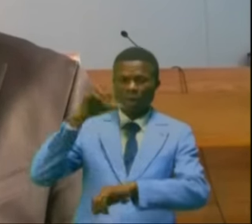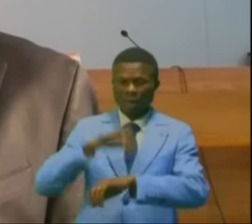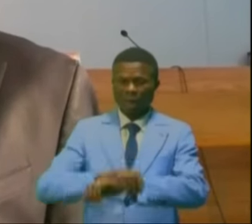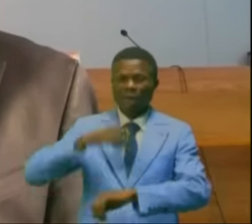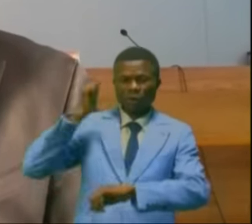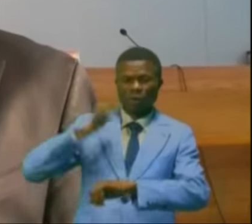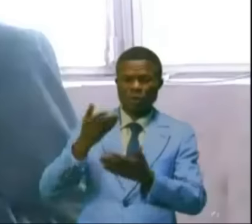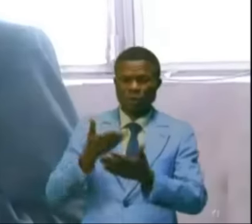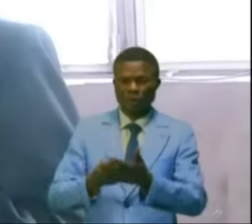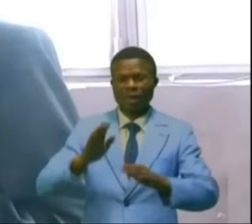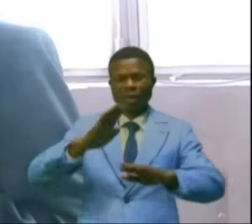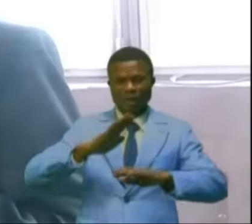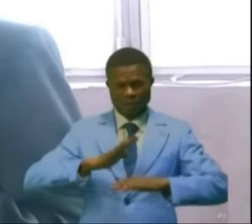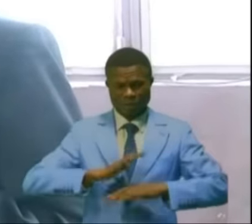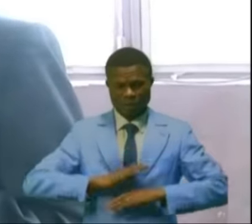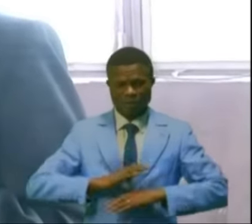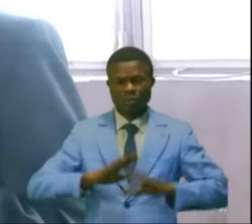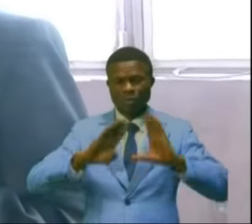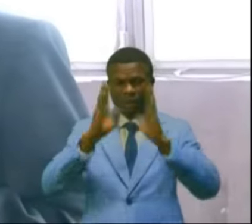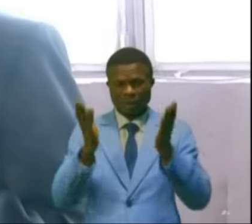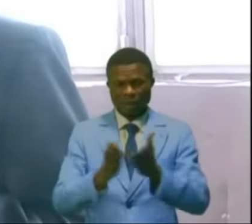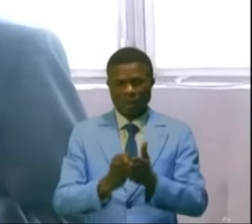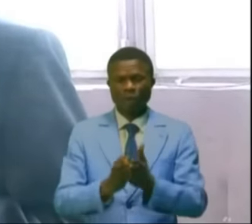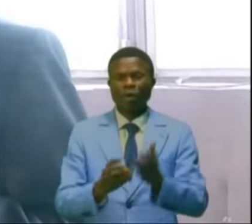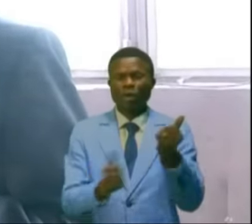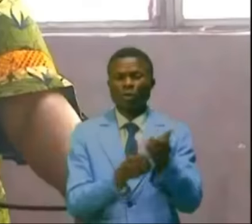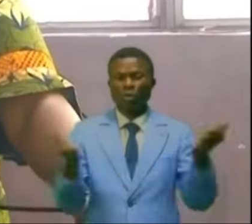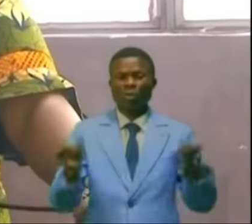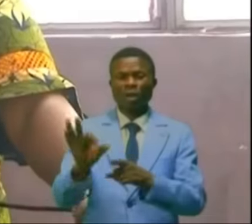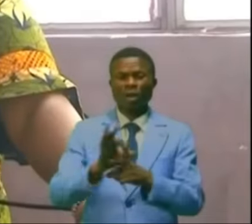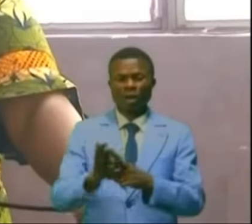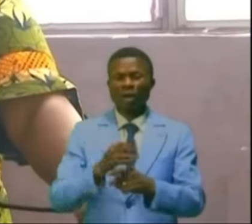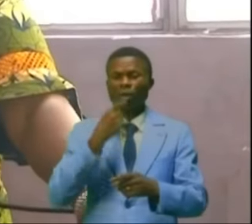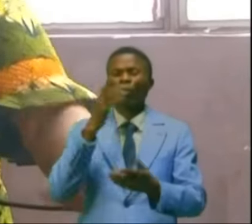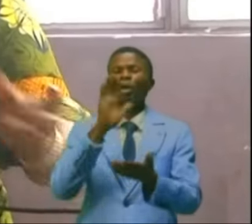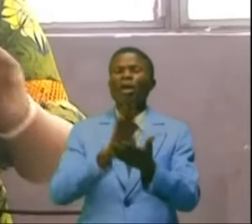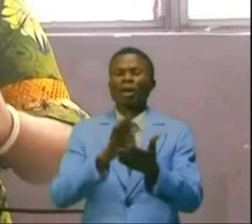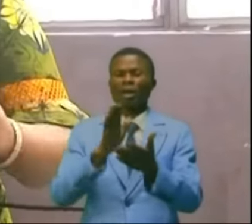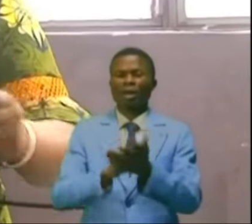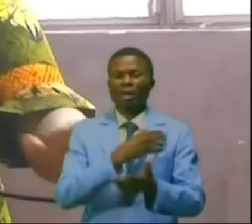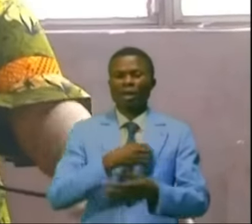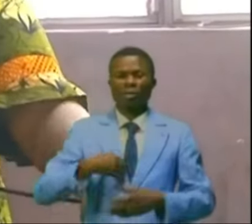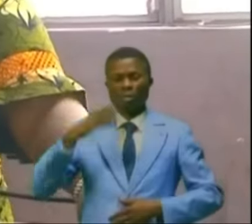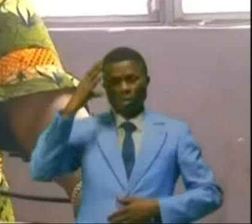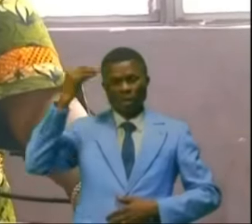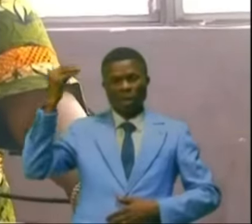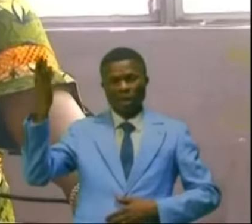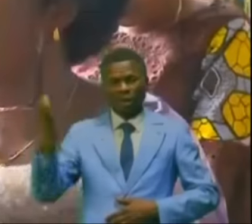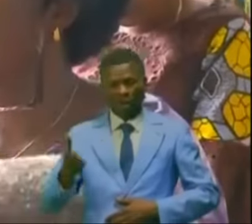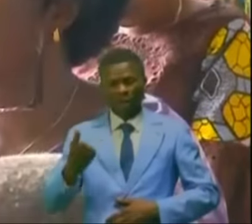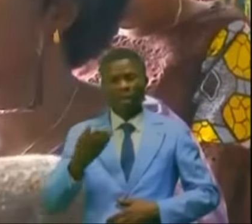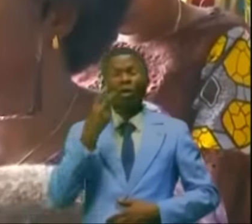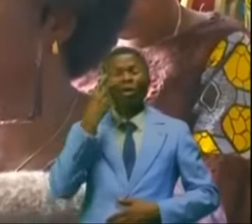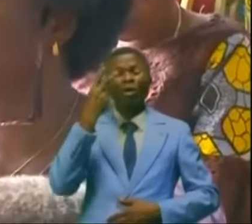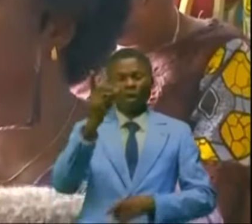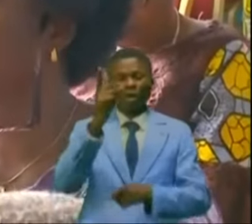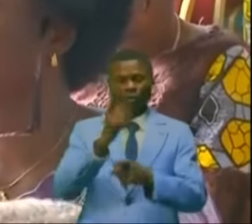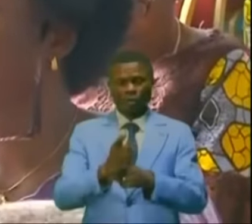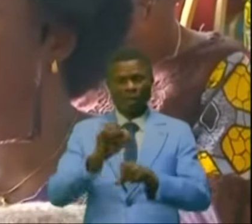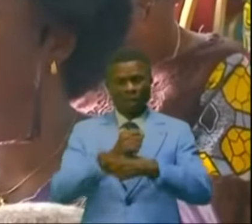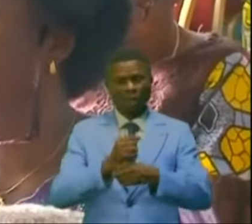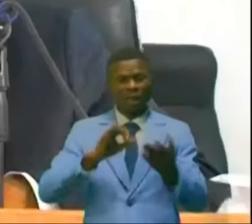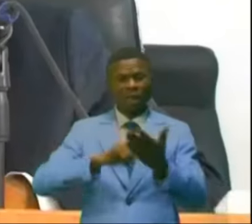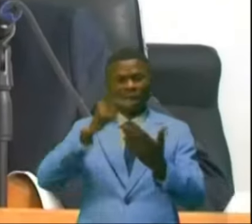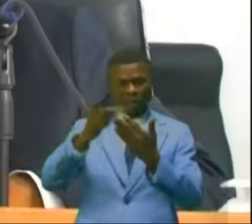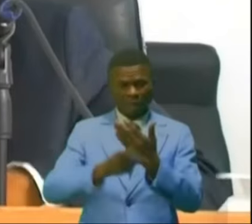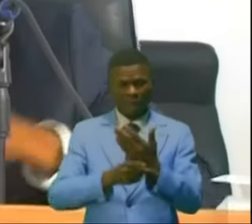d'appel. Satisfaits, les participants à ces assises remercient la juge Espérance Dia Akirakir qui a vu juste en initiant ces projets